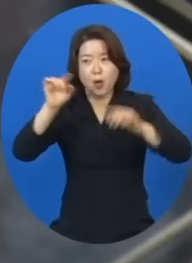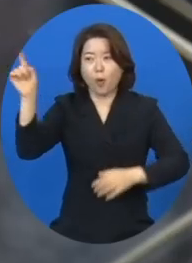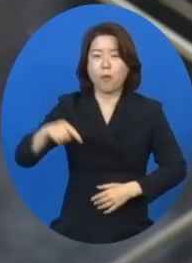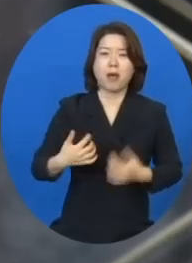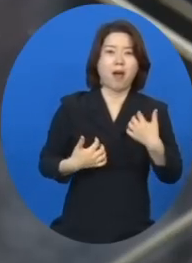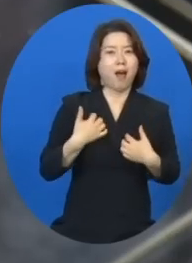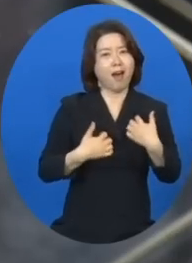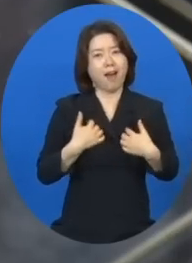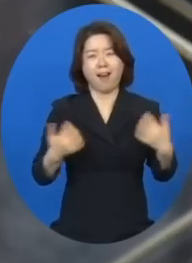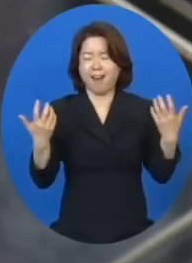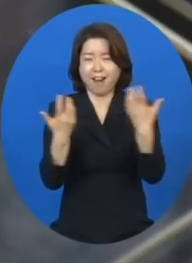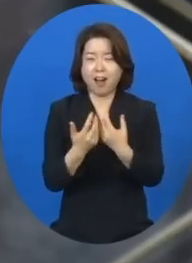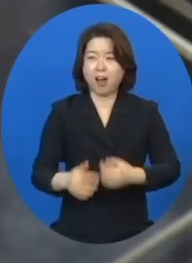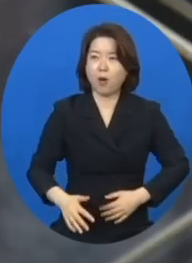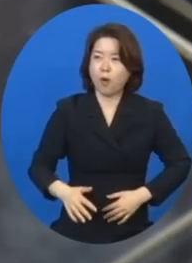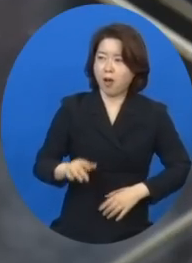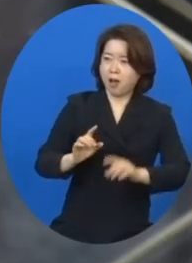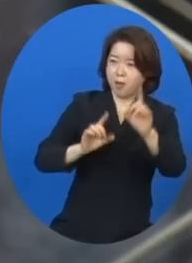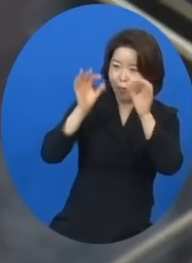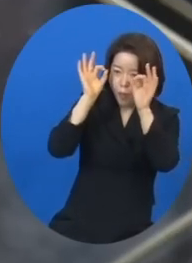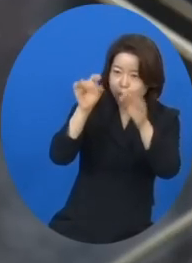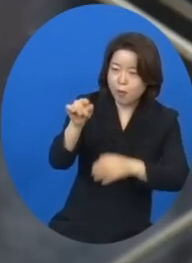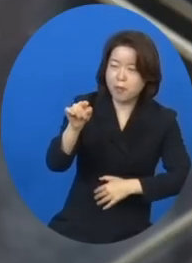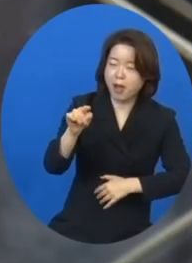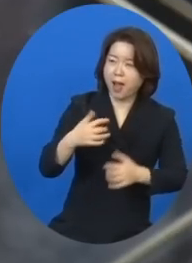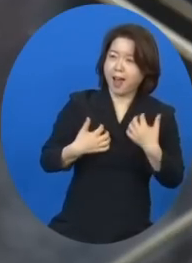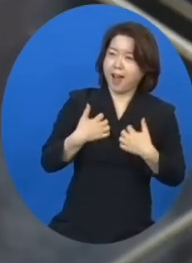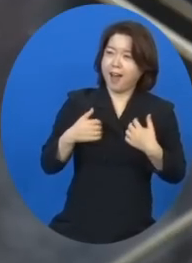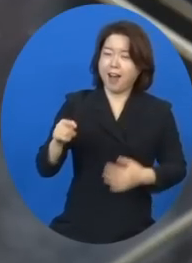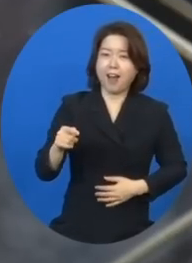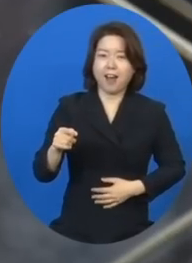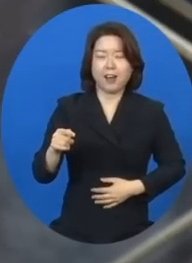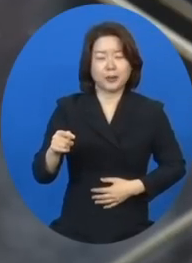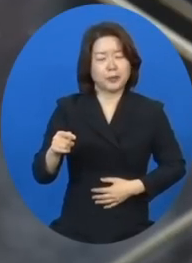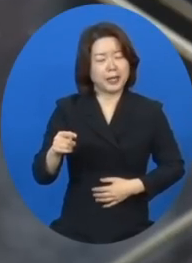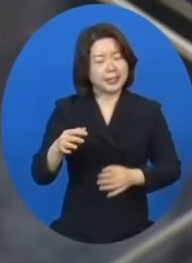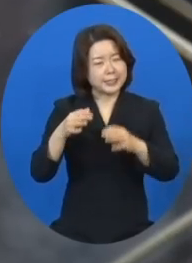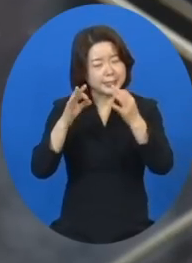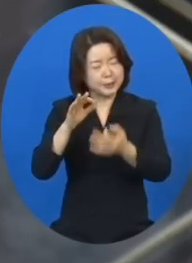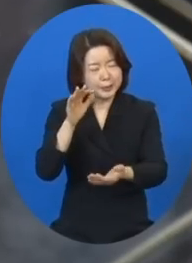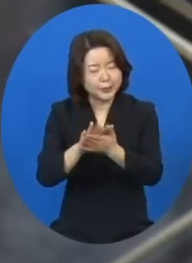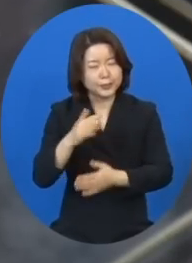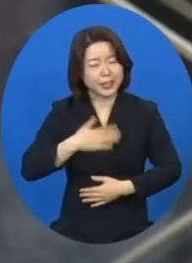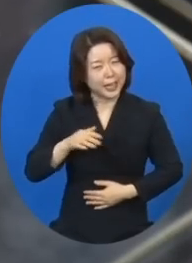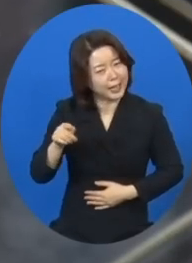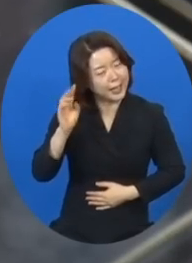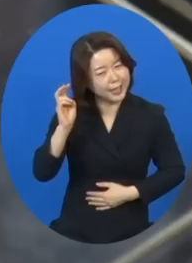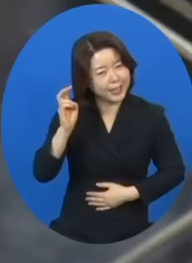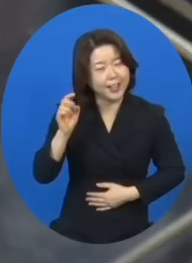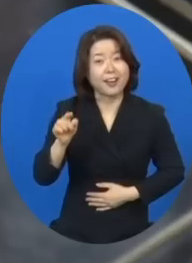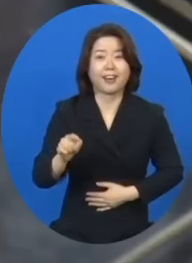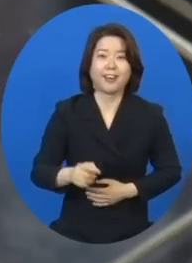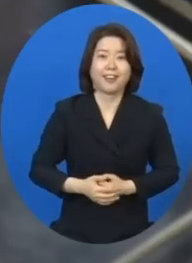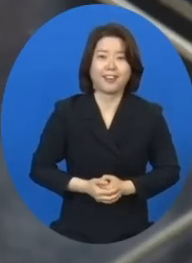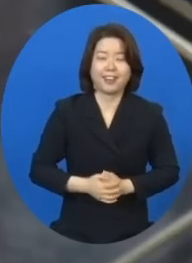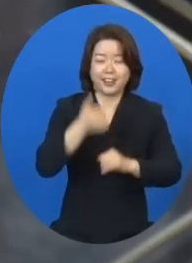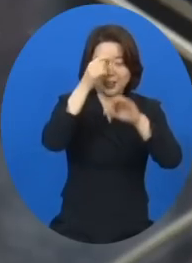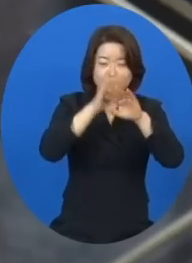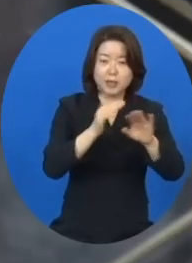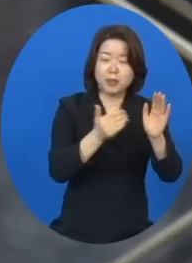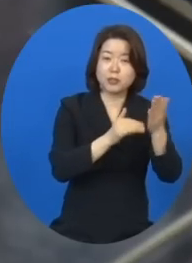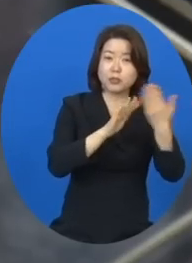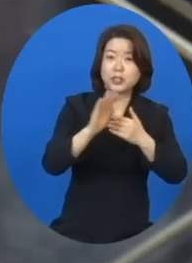기뻐해요. 흥분하는 게 있어요. 얘들도 불금을 아는 건가? 이런 마음이 들어요. 예배를 드리고 집에 가는